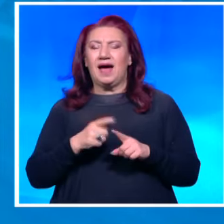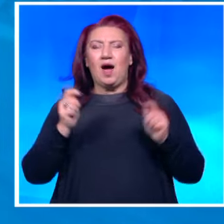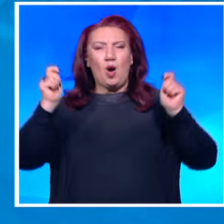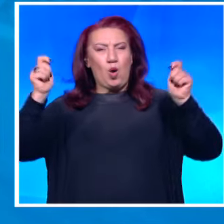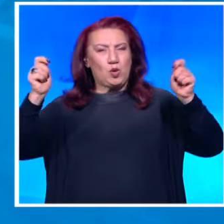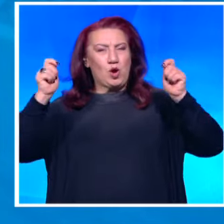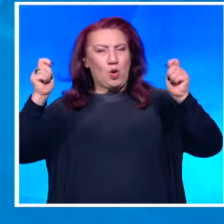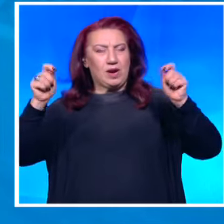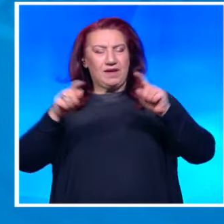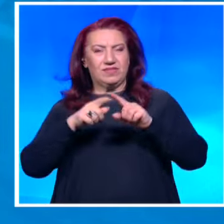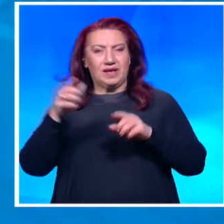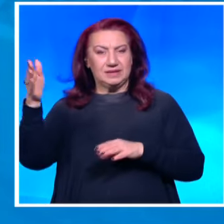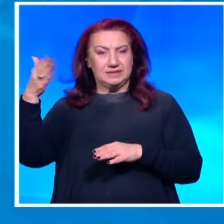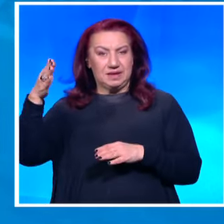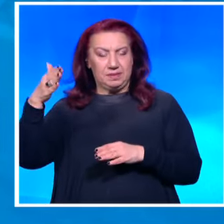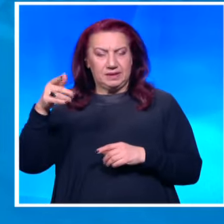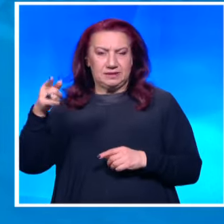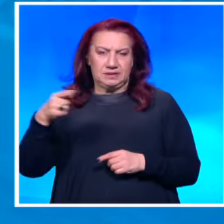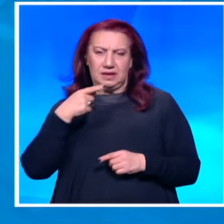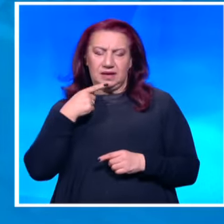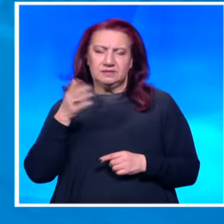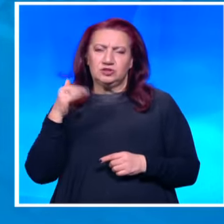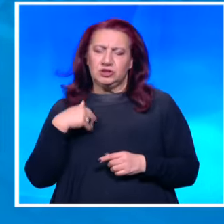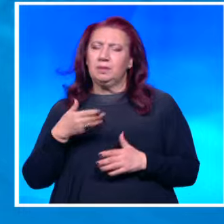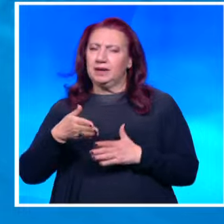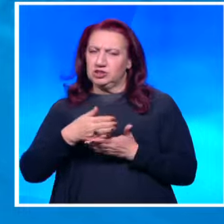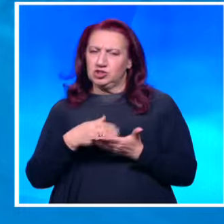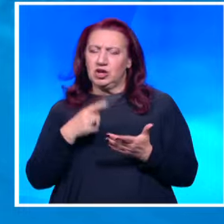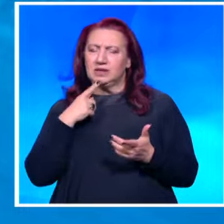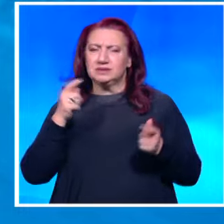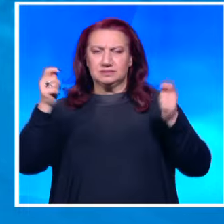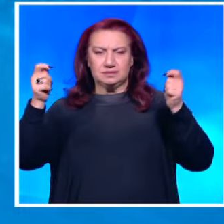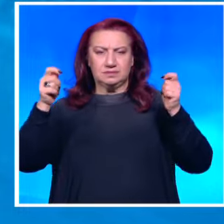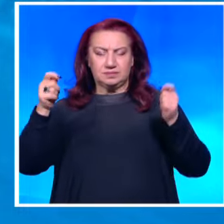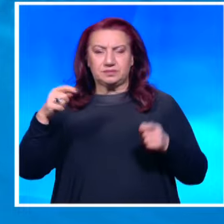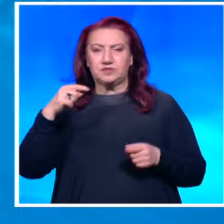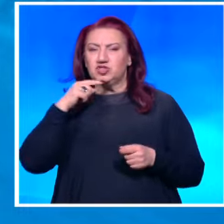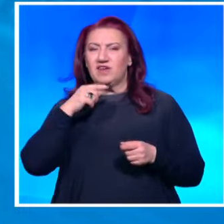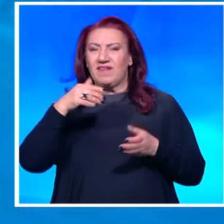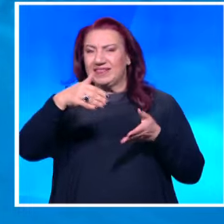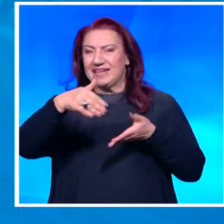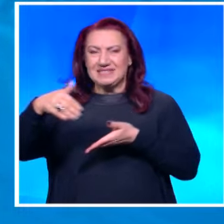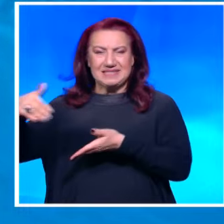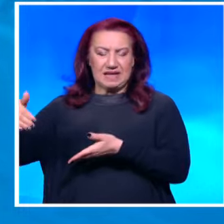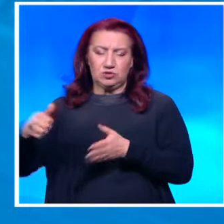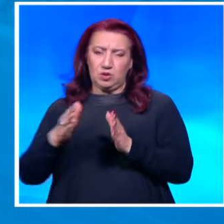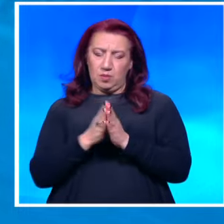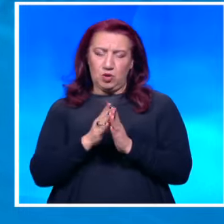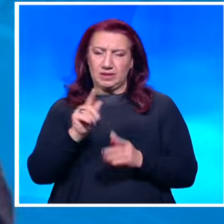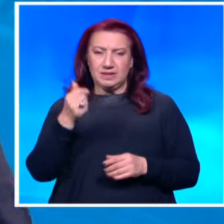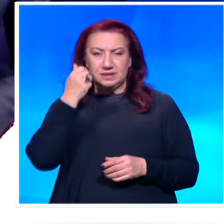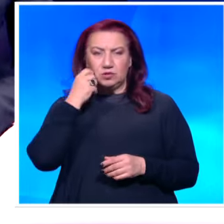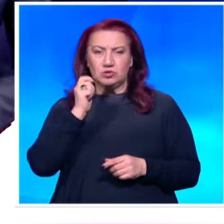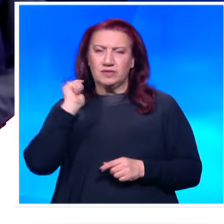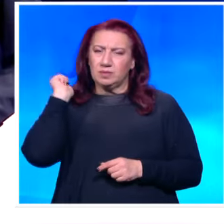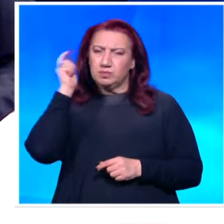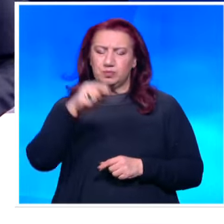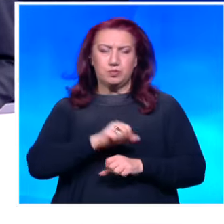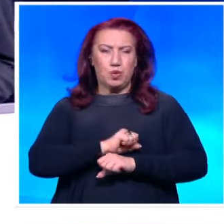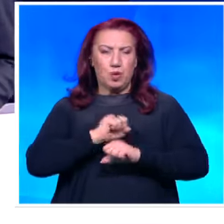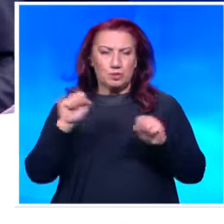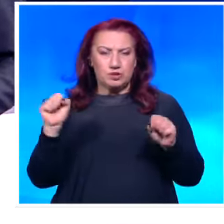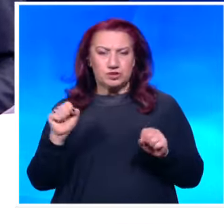Привържениците уточняват, че въпреки всичко ще има частична хореография в червения сектор, но призовават да не се използват ракети и бомбички. Именно